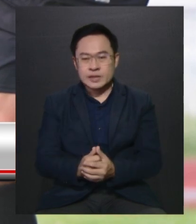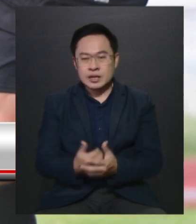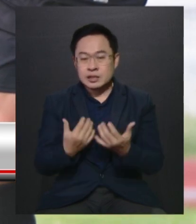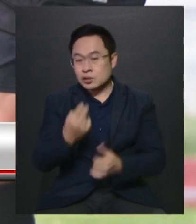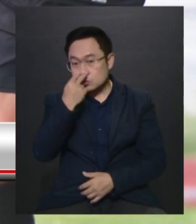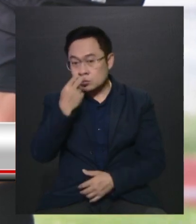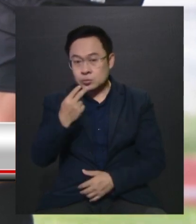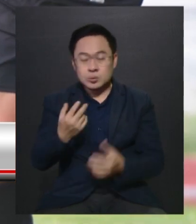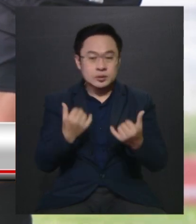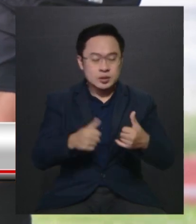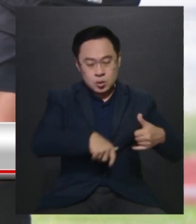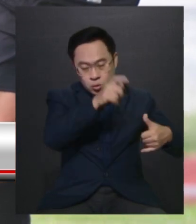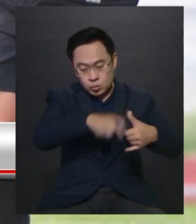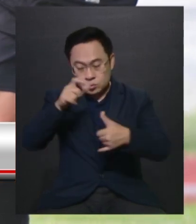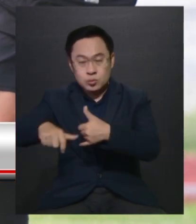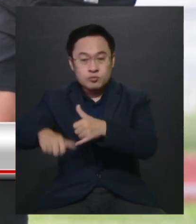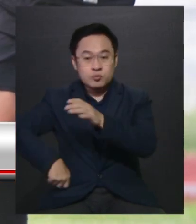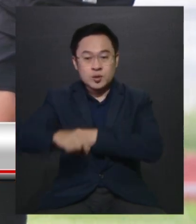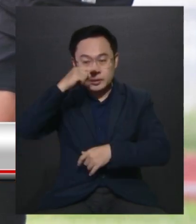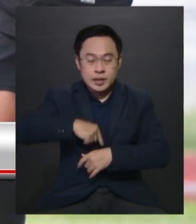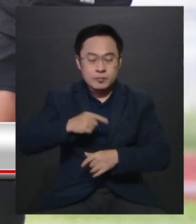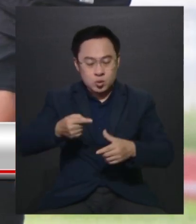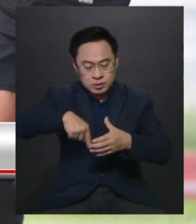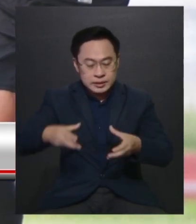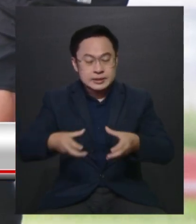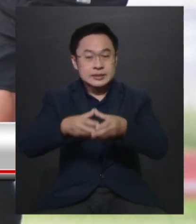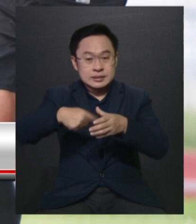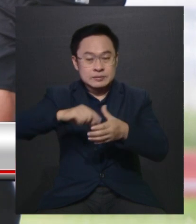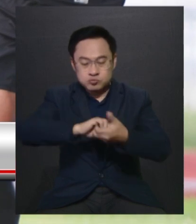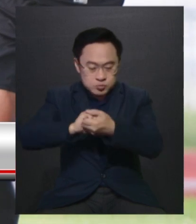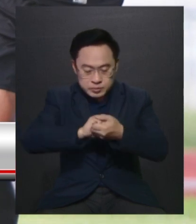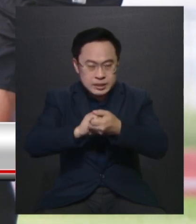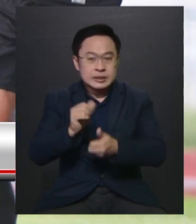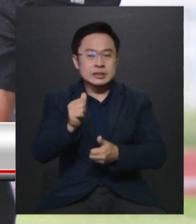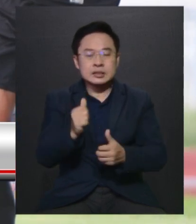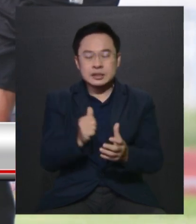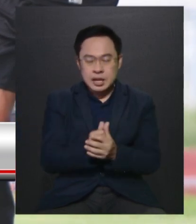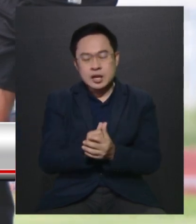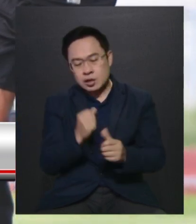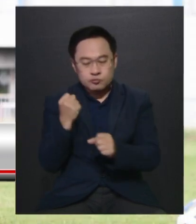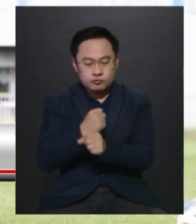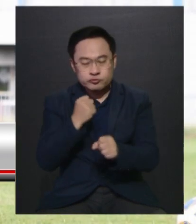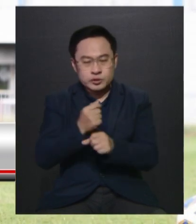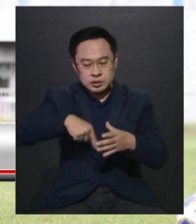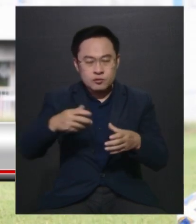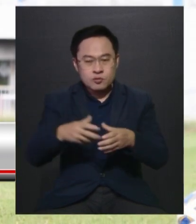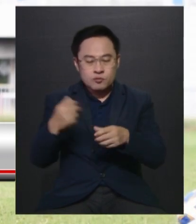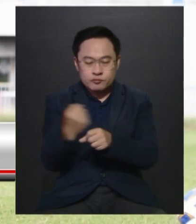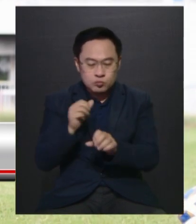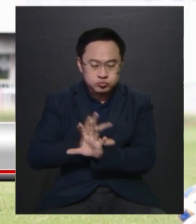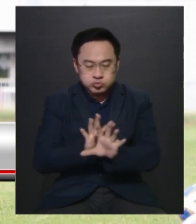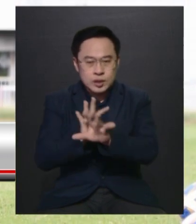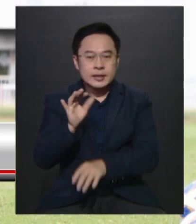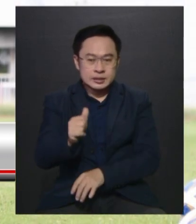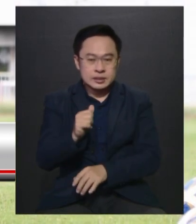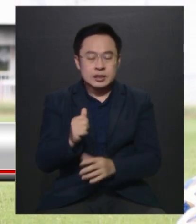บรรยากาศทีมตอนนี้เนี่ยค่อนข้างดีเลยครับความสัมพันธ์ในทีมเนี่ยก็ดีรวมถึงการอยู่ร่วมกันนอกสนามทุกอย่างมันก็ราบรื่นแล้วมันก็ทำให้การทำง